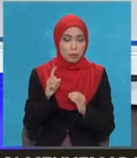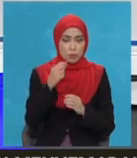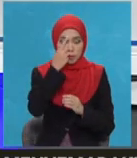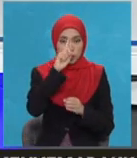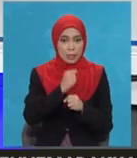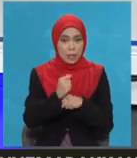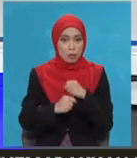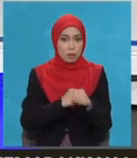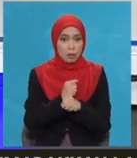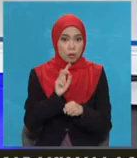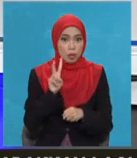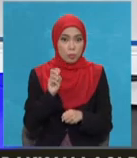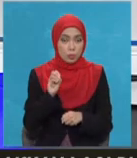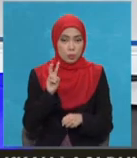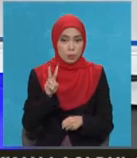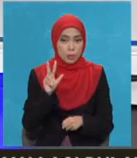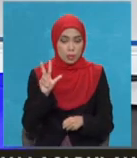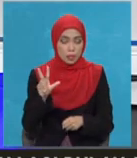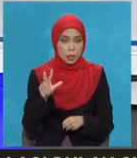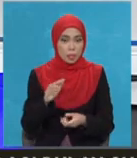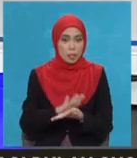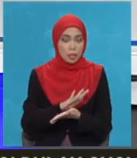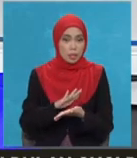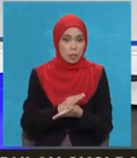diusulkan oleh yang berhormat pemerintah